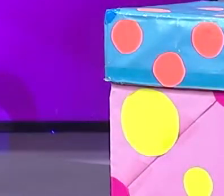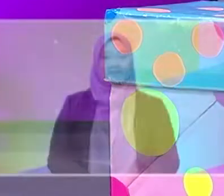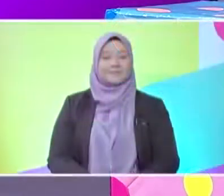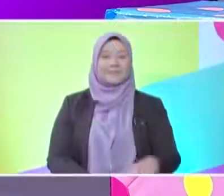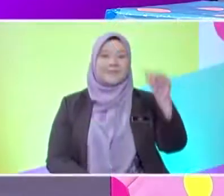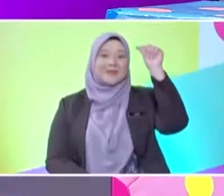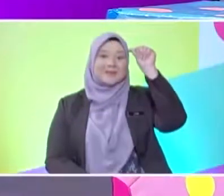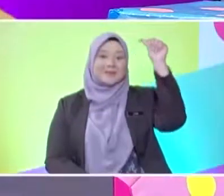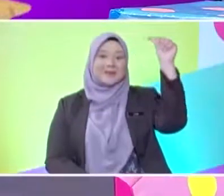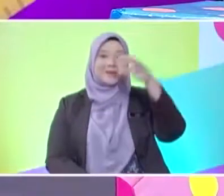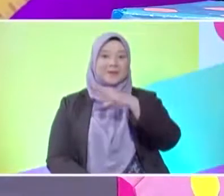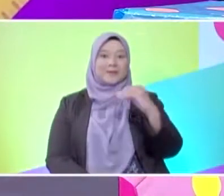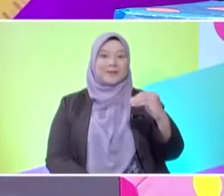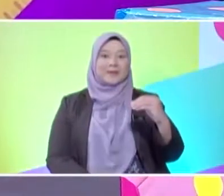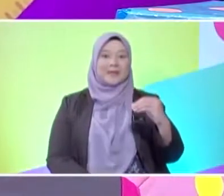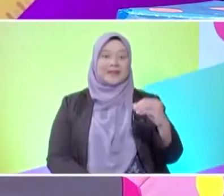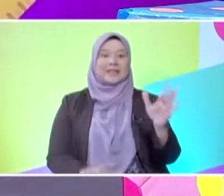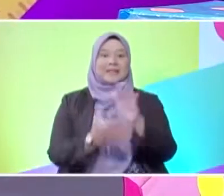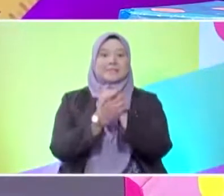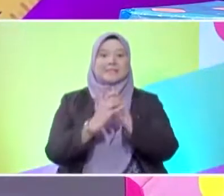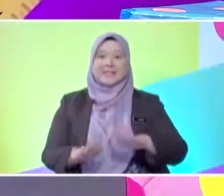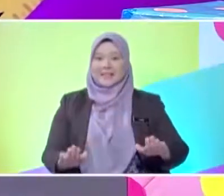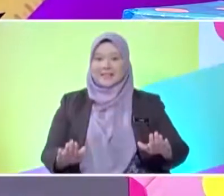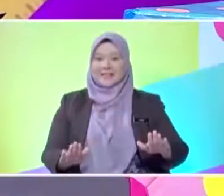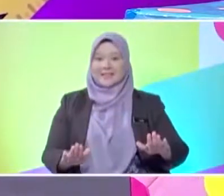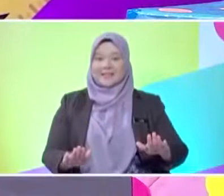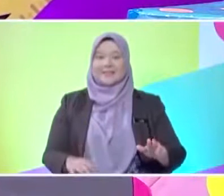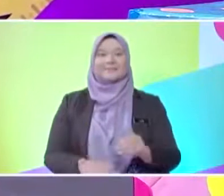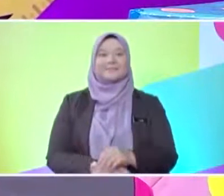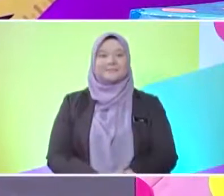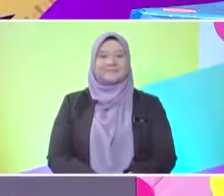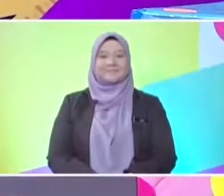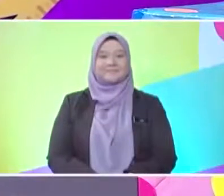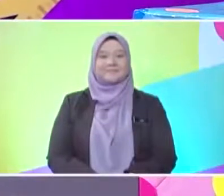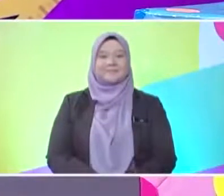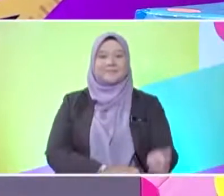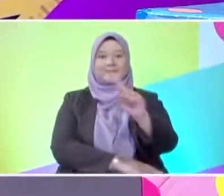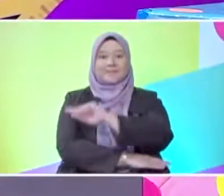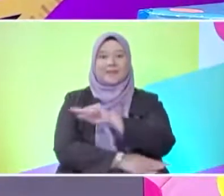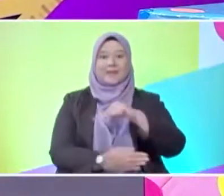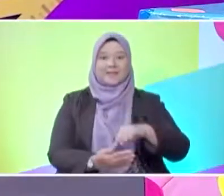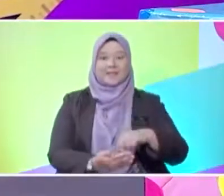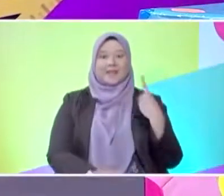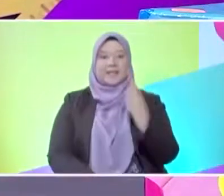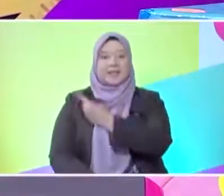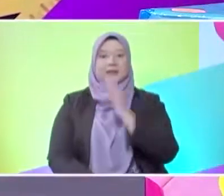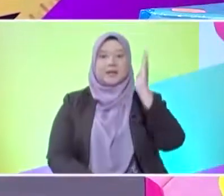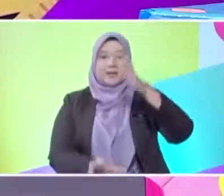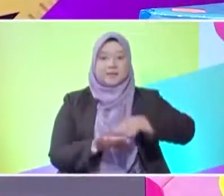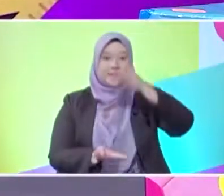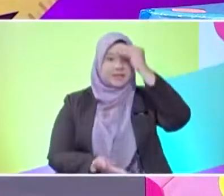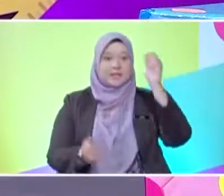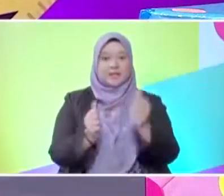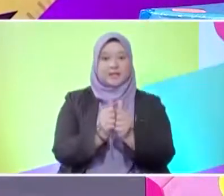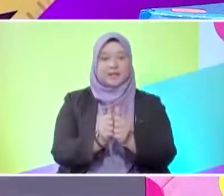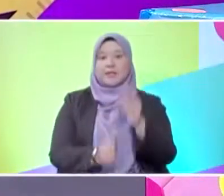Assalamualaikum dan salam sejahtera bertemu kembali dalam titik-titik cpm Yang pastinya hari ini Anda bersama saya hazrina Kasim